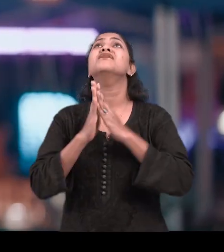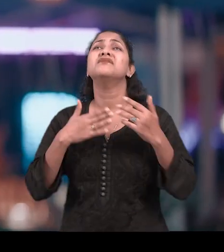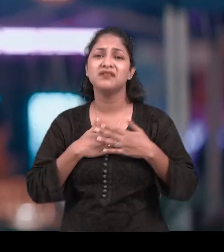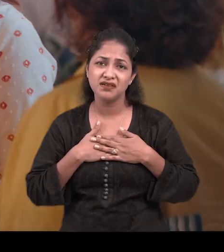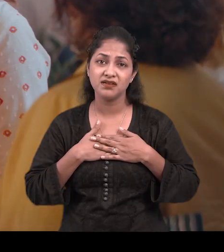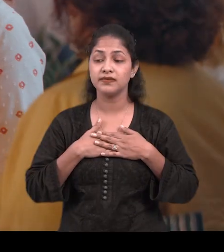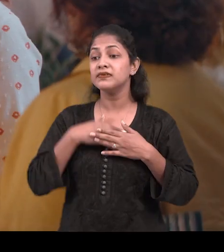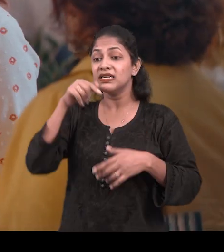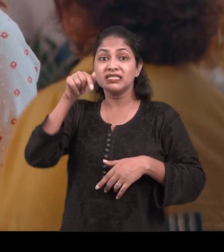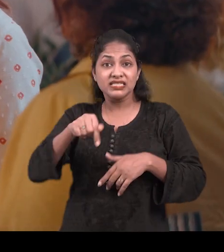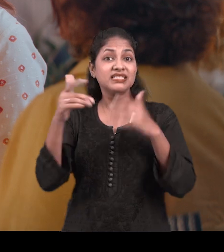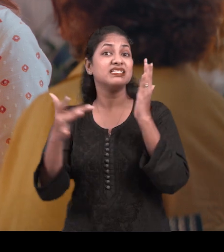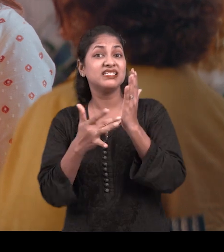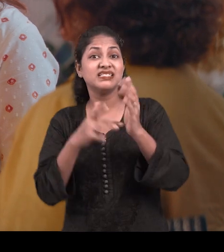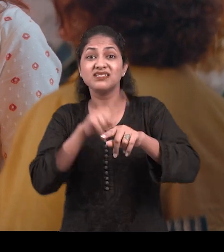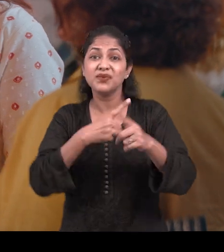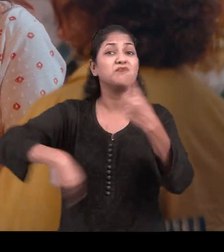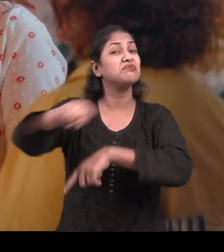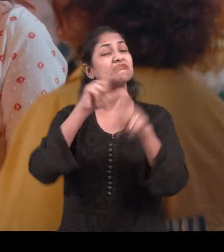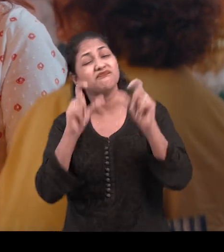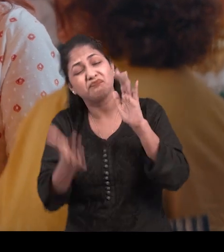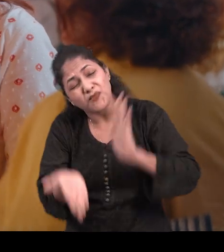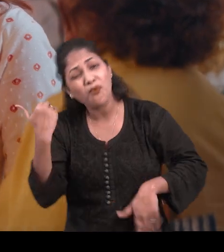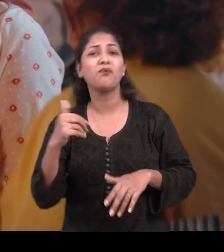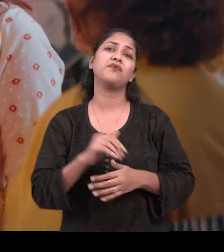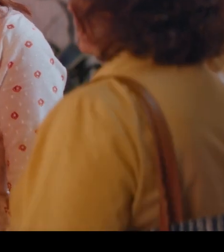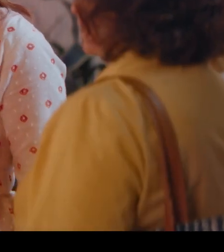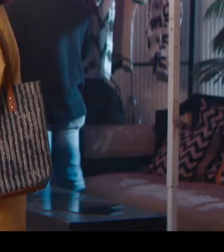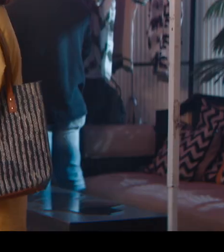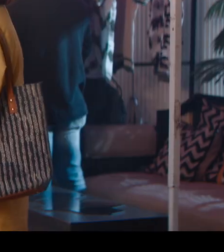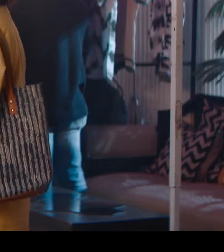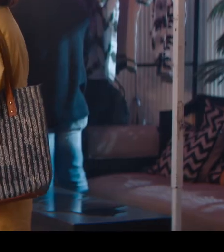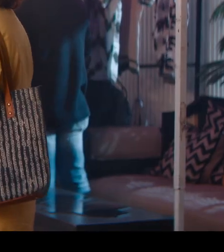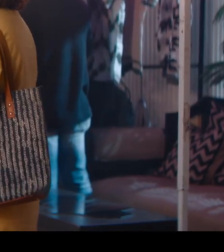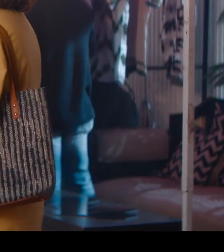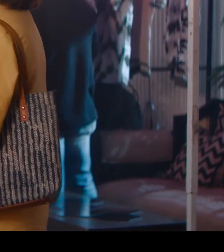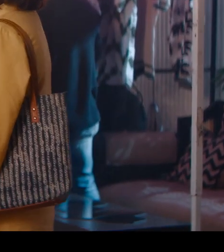હે ભગવાન! આજના આ ડિજિટલના સમયમાં આપણે બધાએ સાવચેત રહેવું જોઈએ.